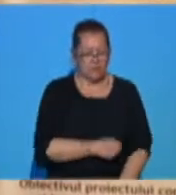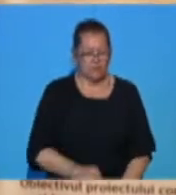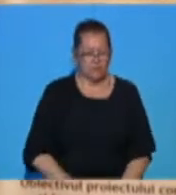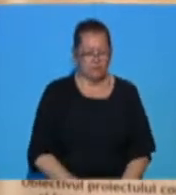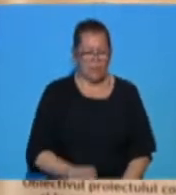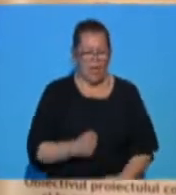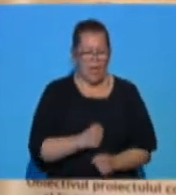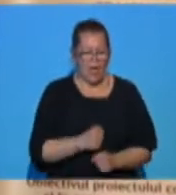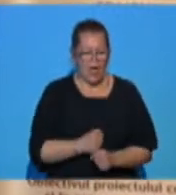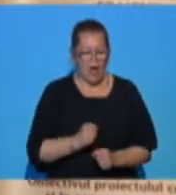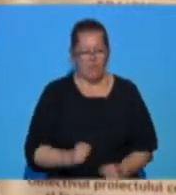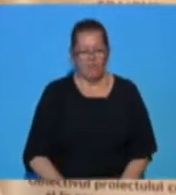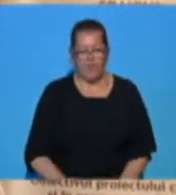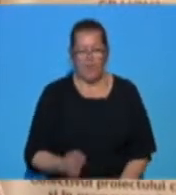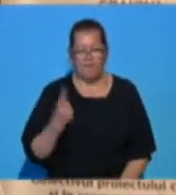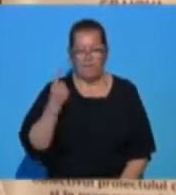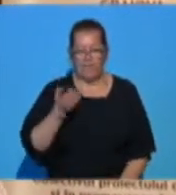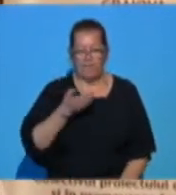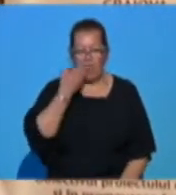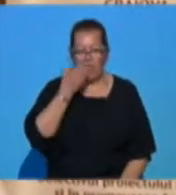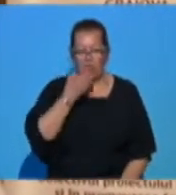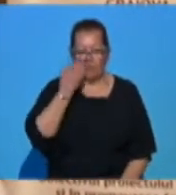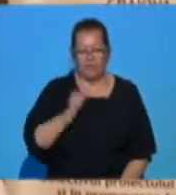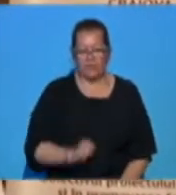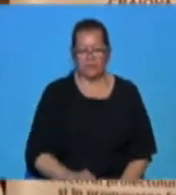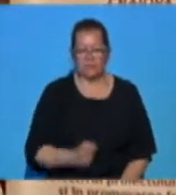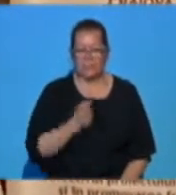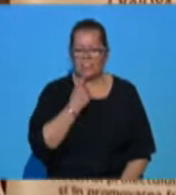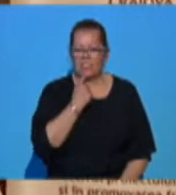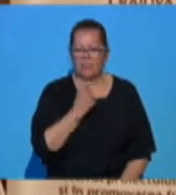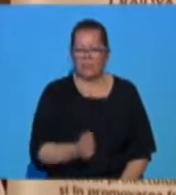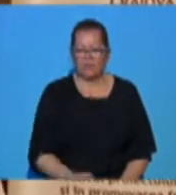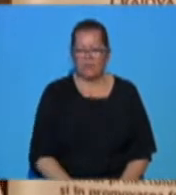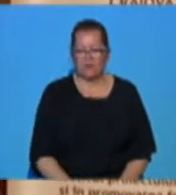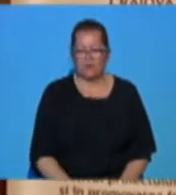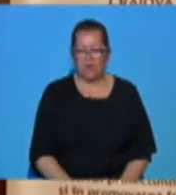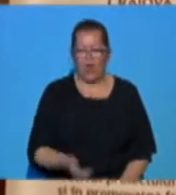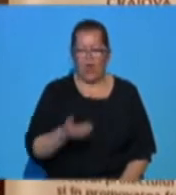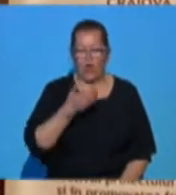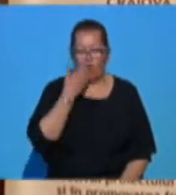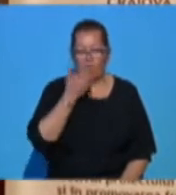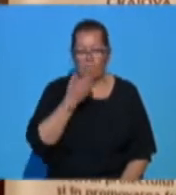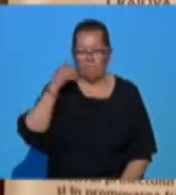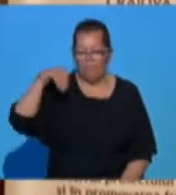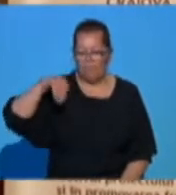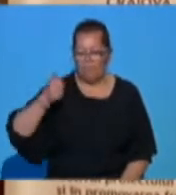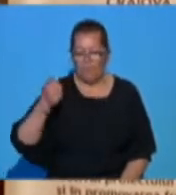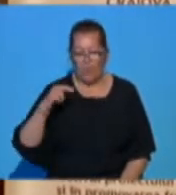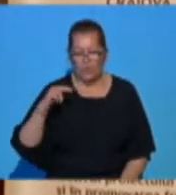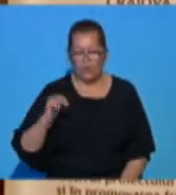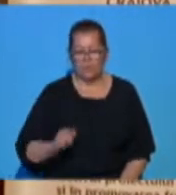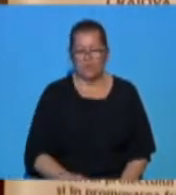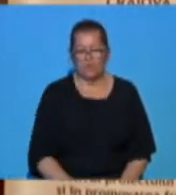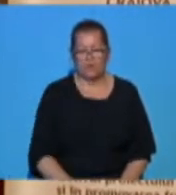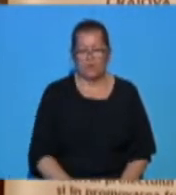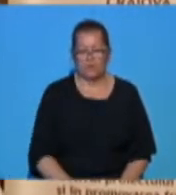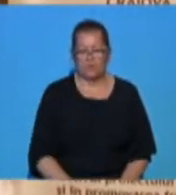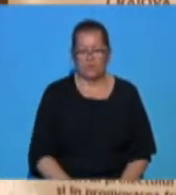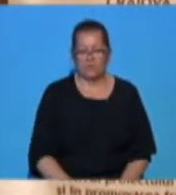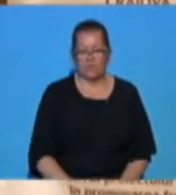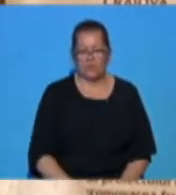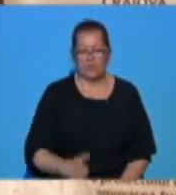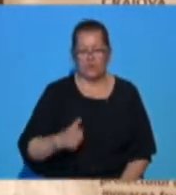prima conferință de tip MUN în Craiova și în zona aceasta a Olteniei. Conferințele de tip MUN, model United Nations mai